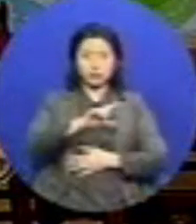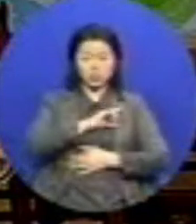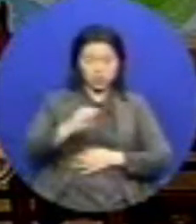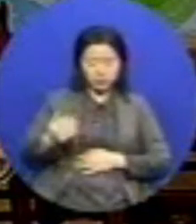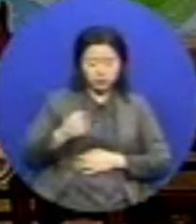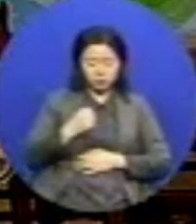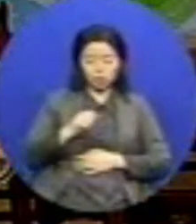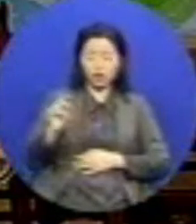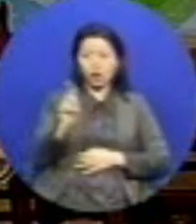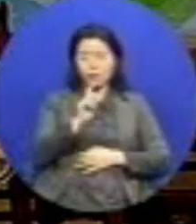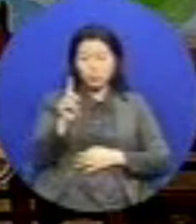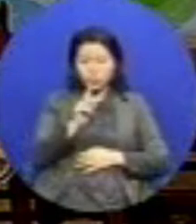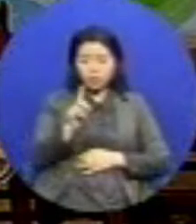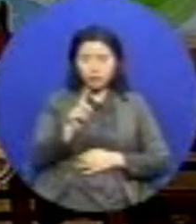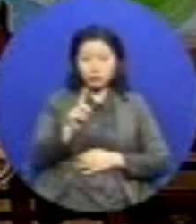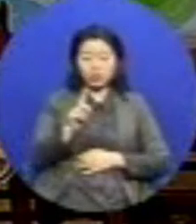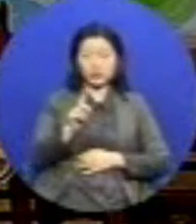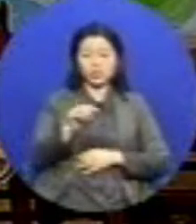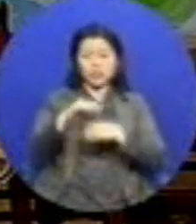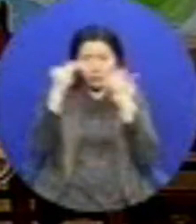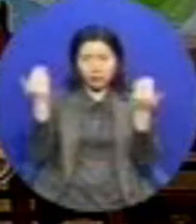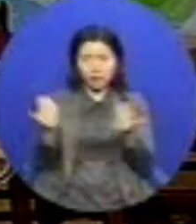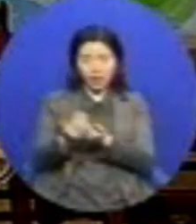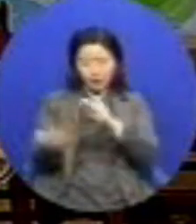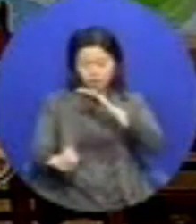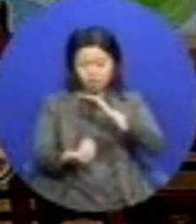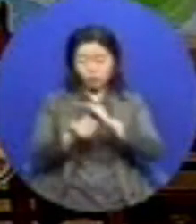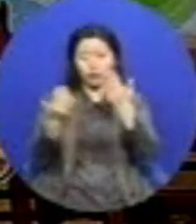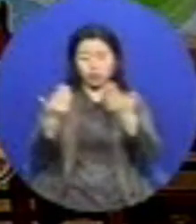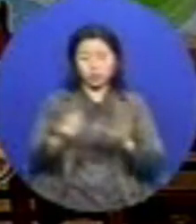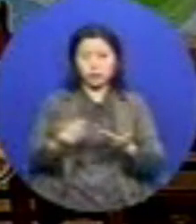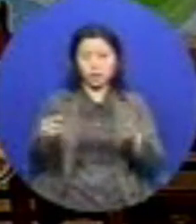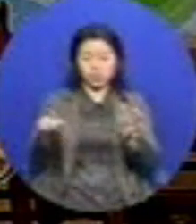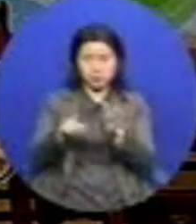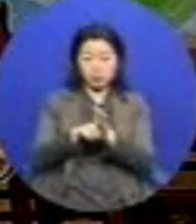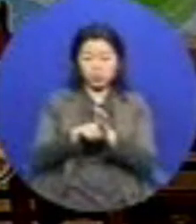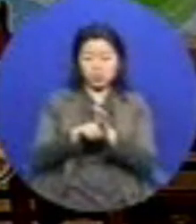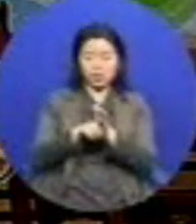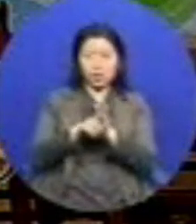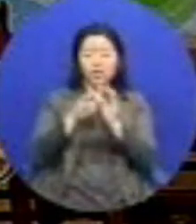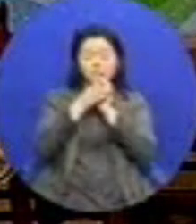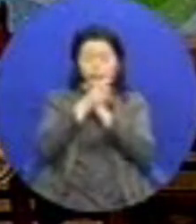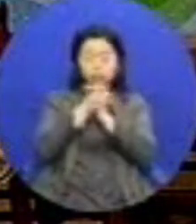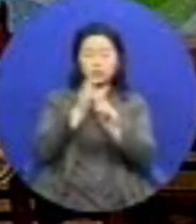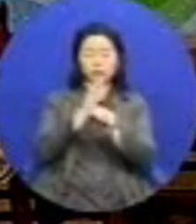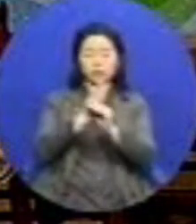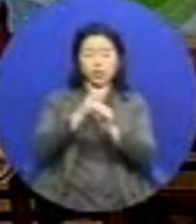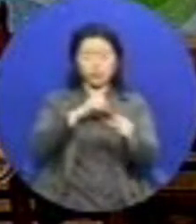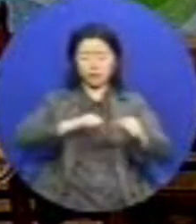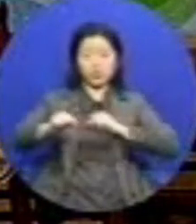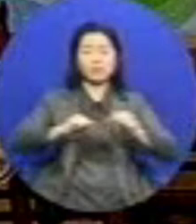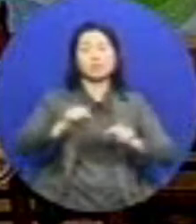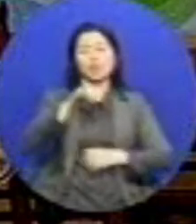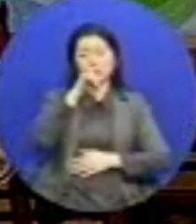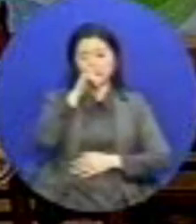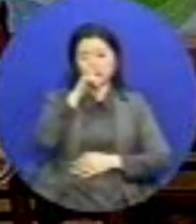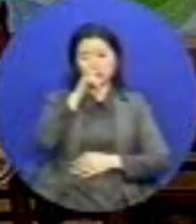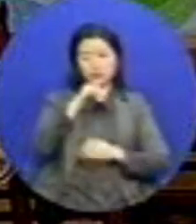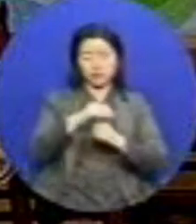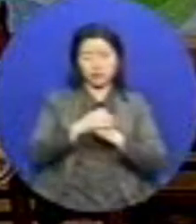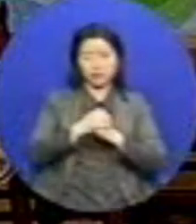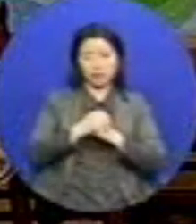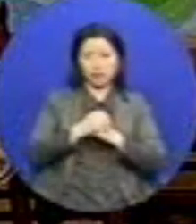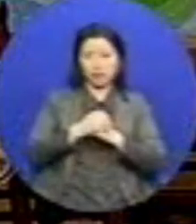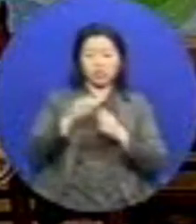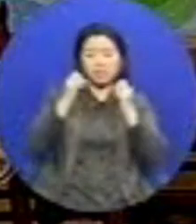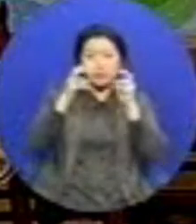주님이 이루어 주신다고 하는 그 믿음이 기도 중에 역사 하기 시작했다 그랬습니다 허드슨